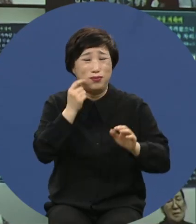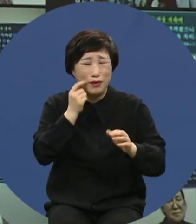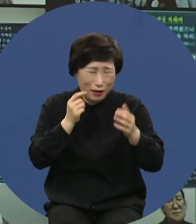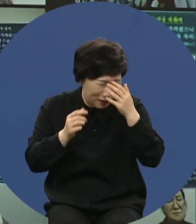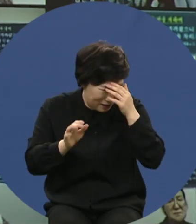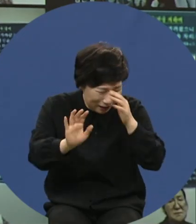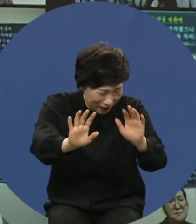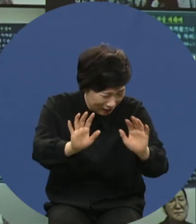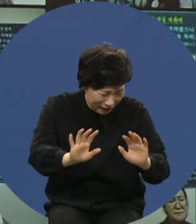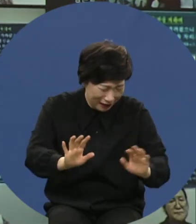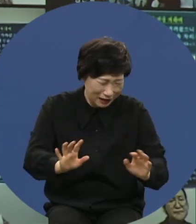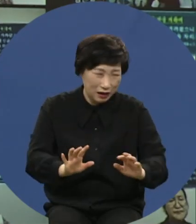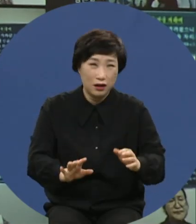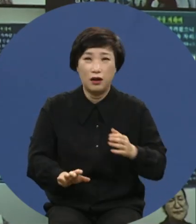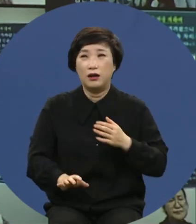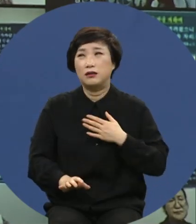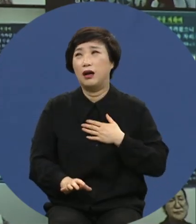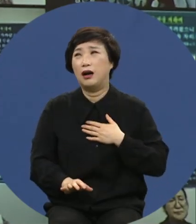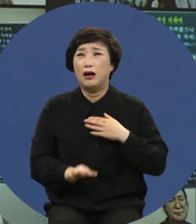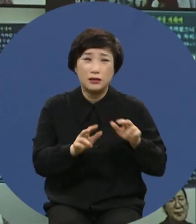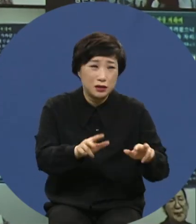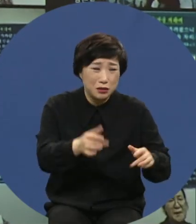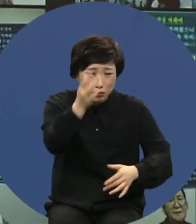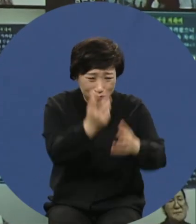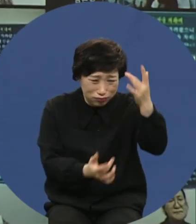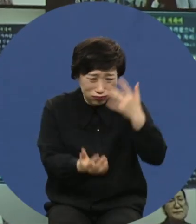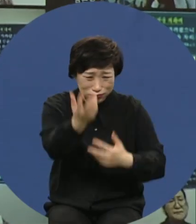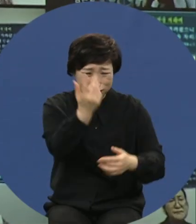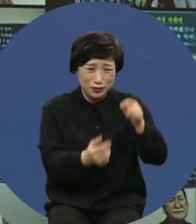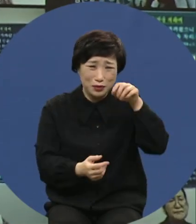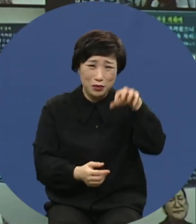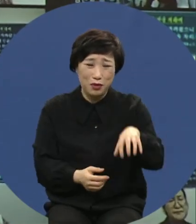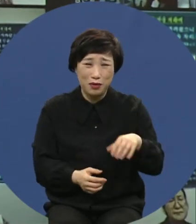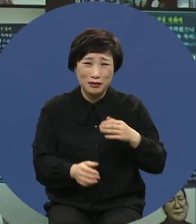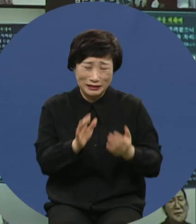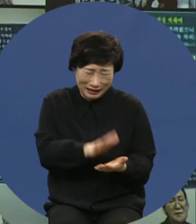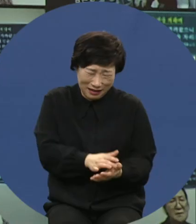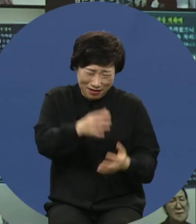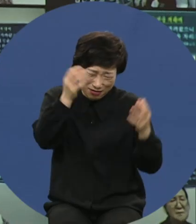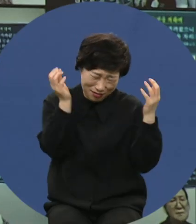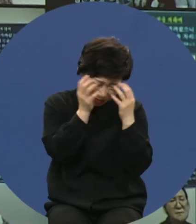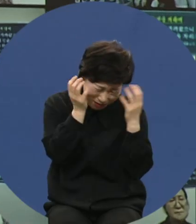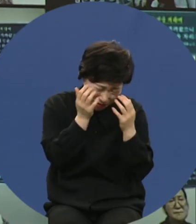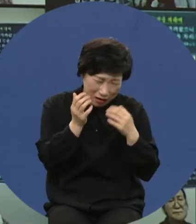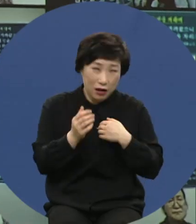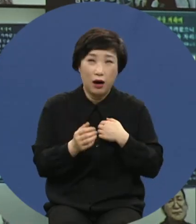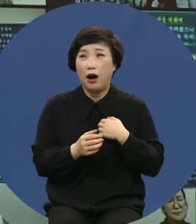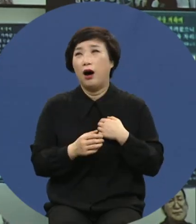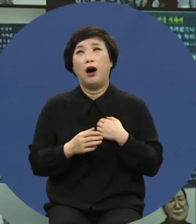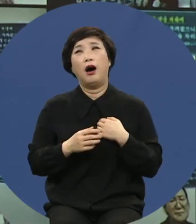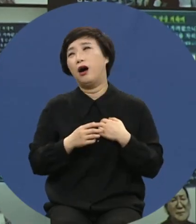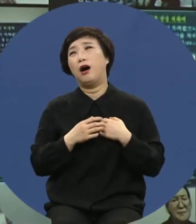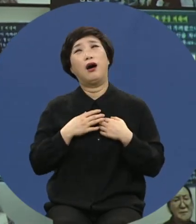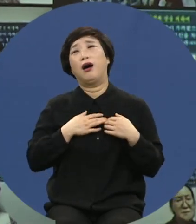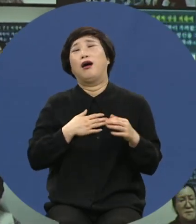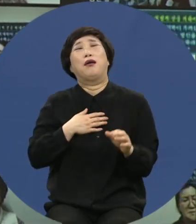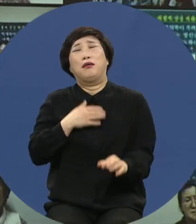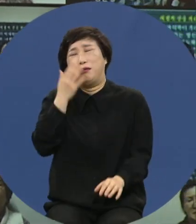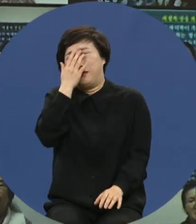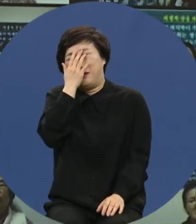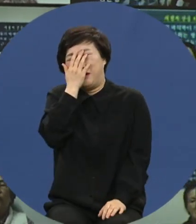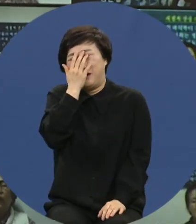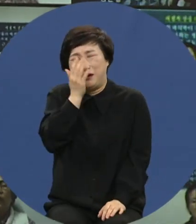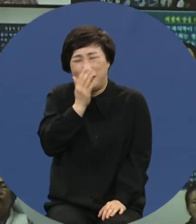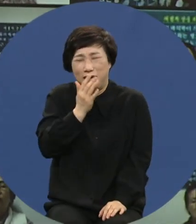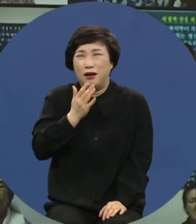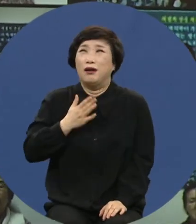되잖아. 내가 불이 활활 타서 뜨겁고 고통당하는 것 이런 말할 수 없는데